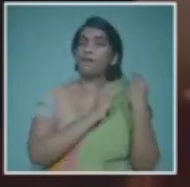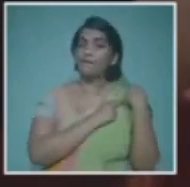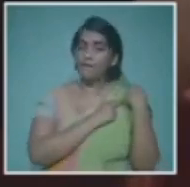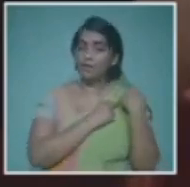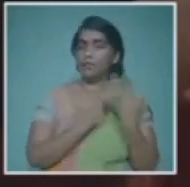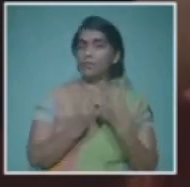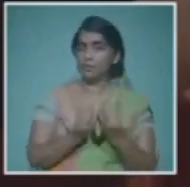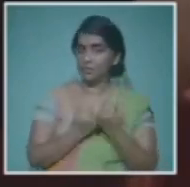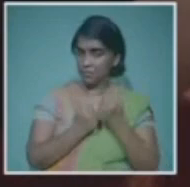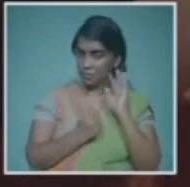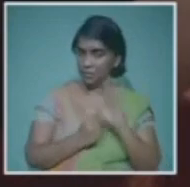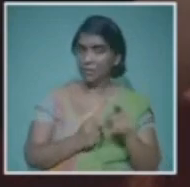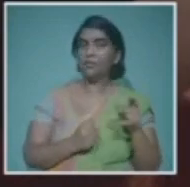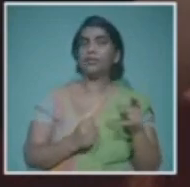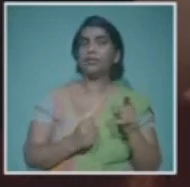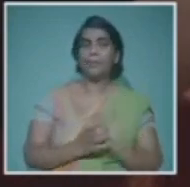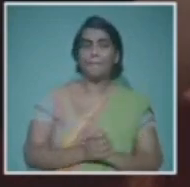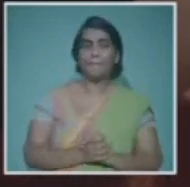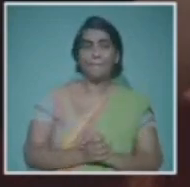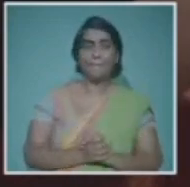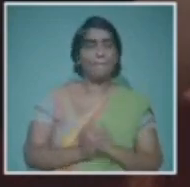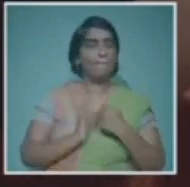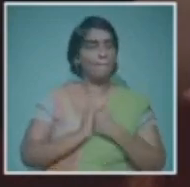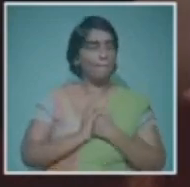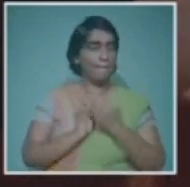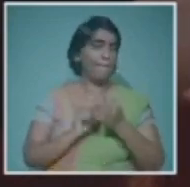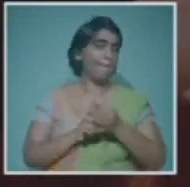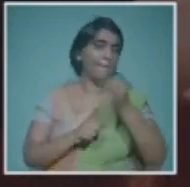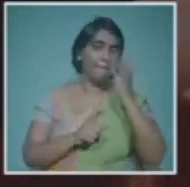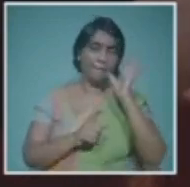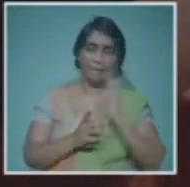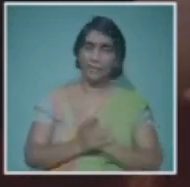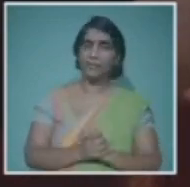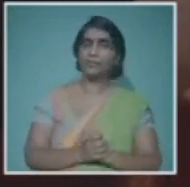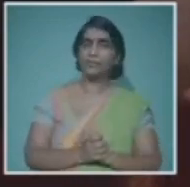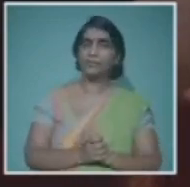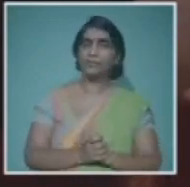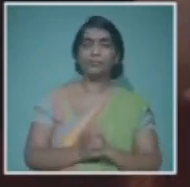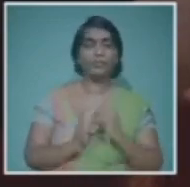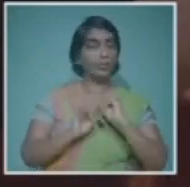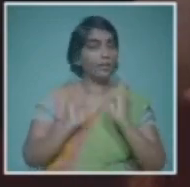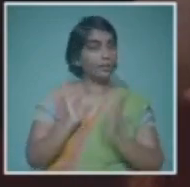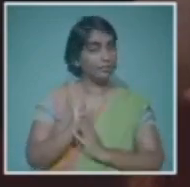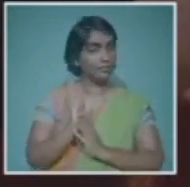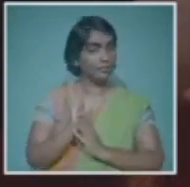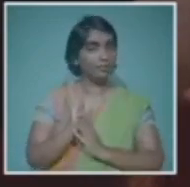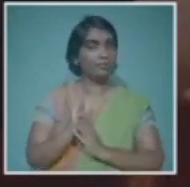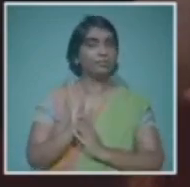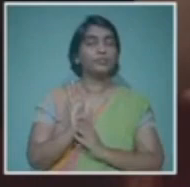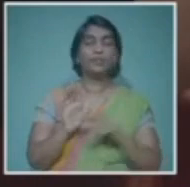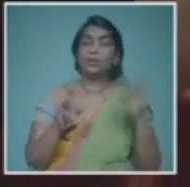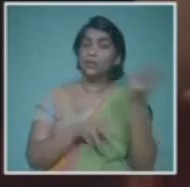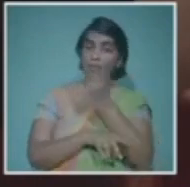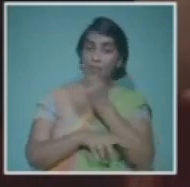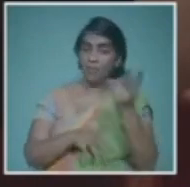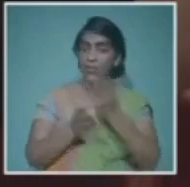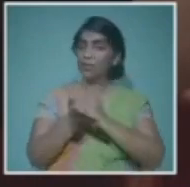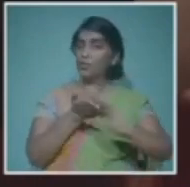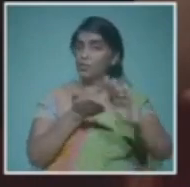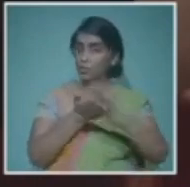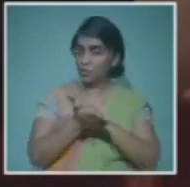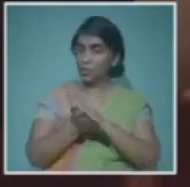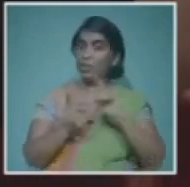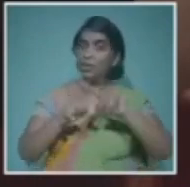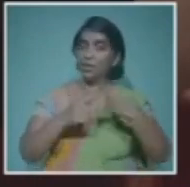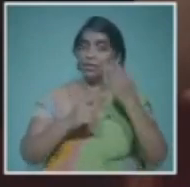බාර අරගෙන සිටින ගරු ජනාධිපතිතුමාත් අගමැතිතුමාත් ඒ දෙපළට උදව් කරන